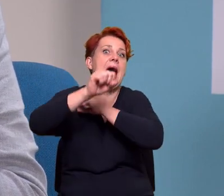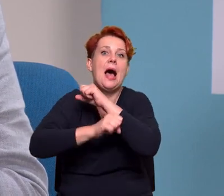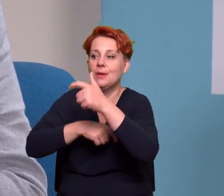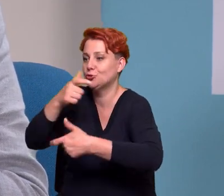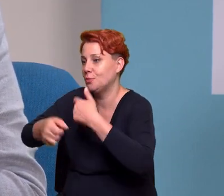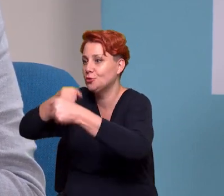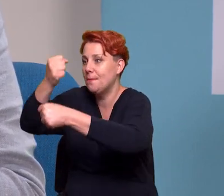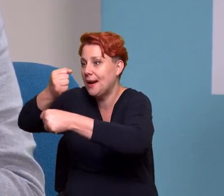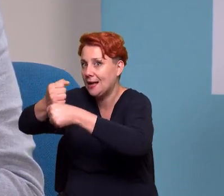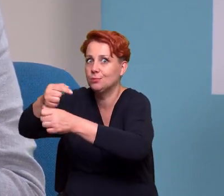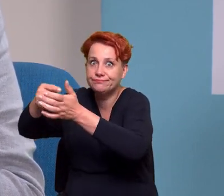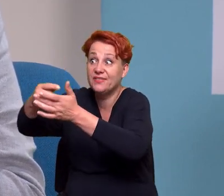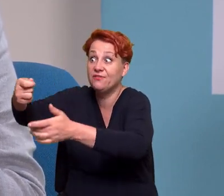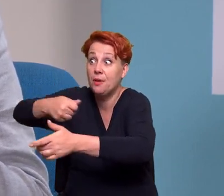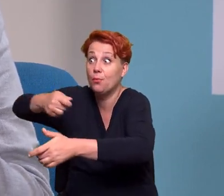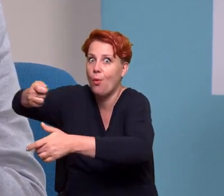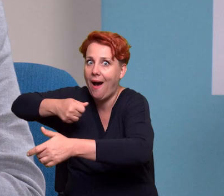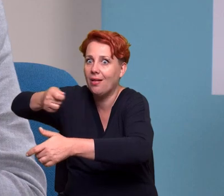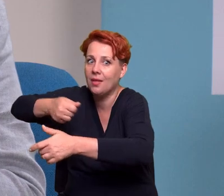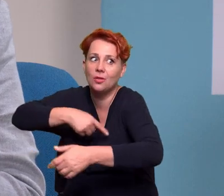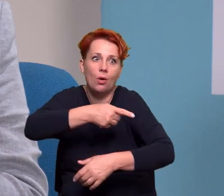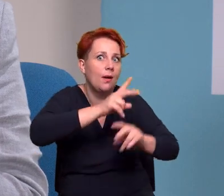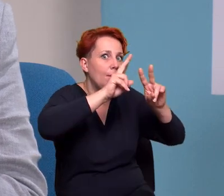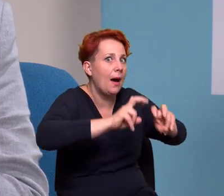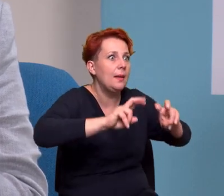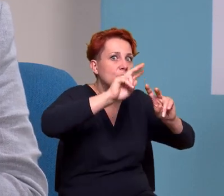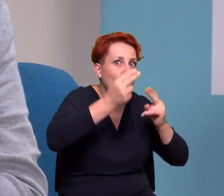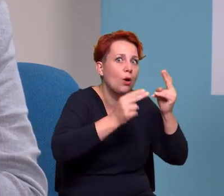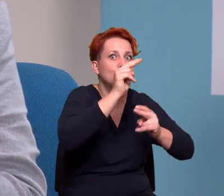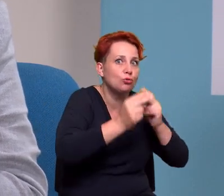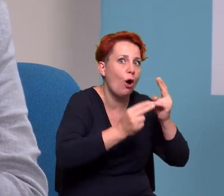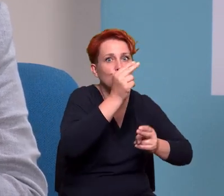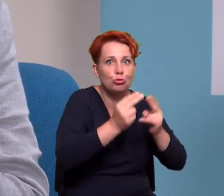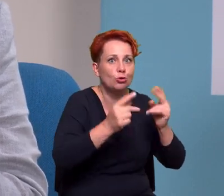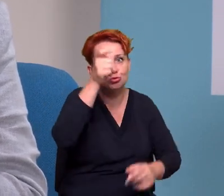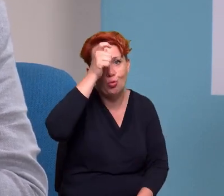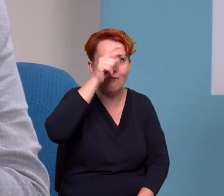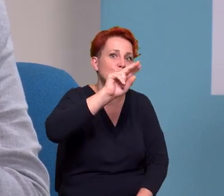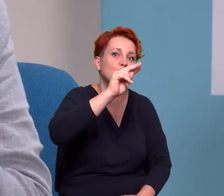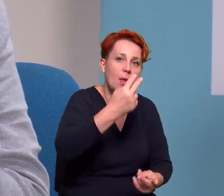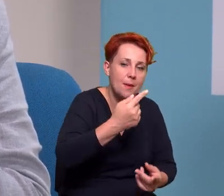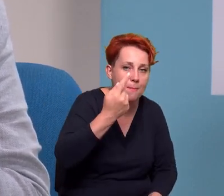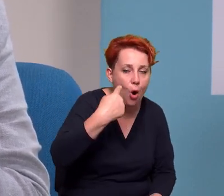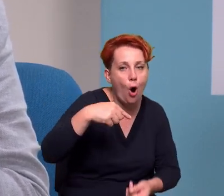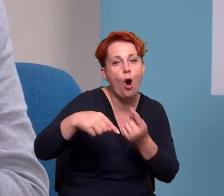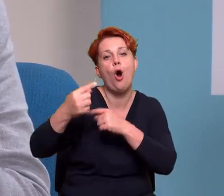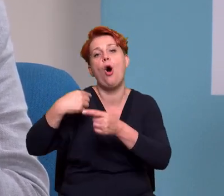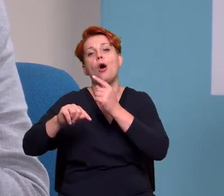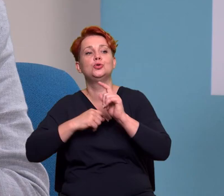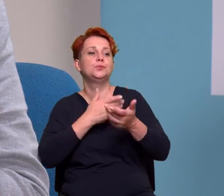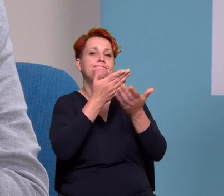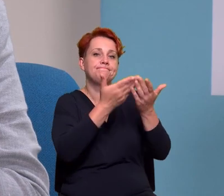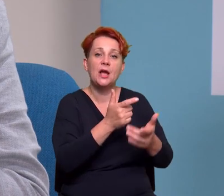pracą, za którą mi płacą, to zajmuję się badaniem, skąd ten człowiek pochodził, co